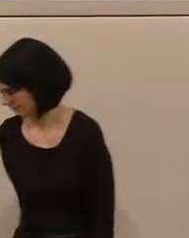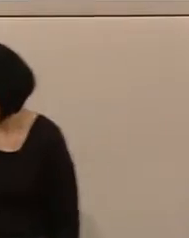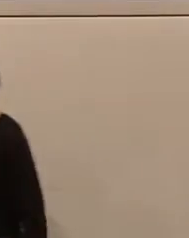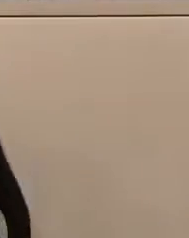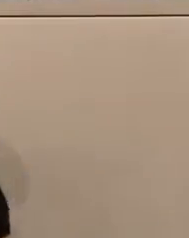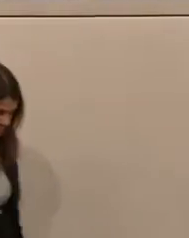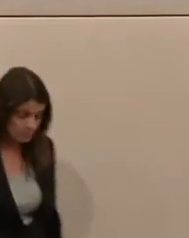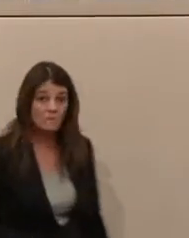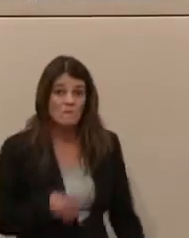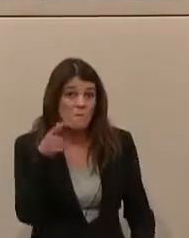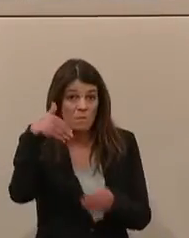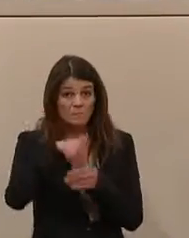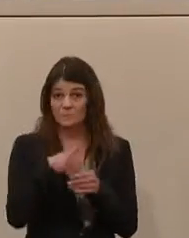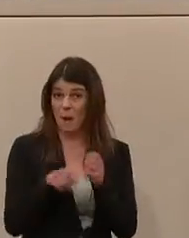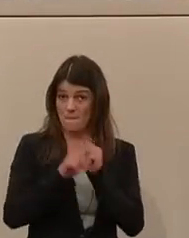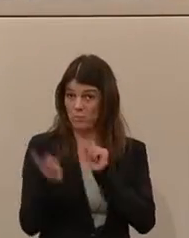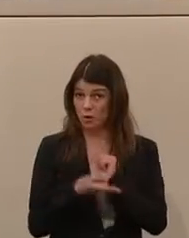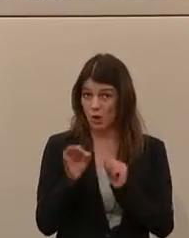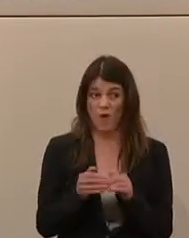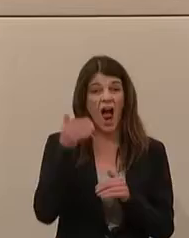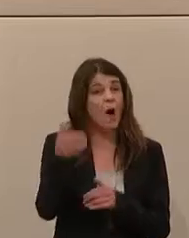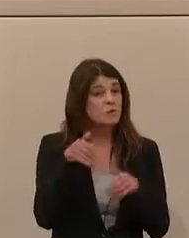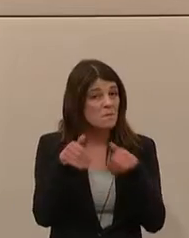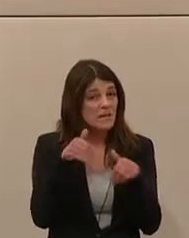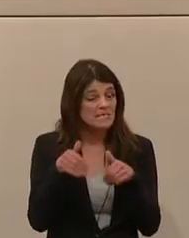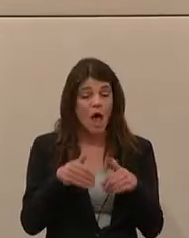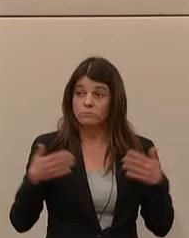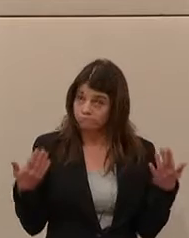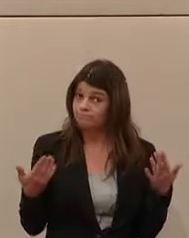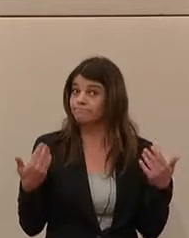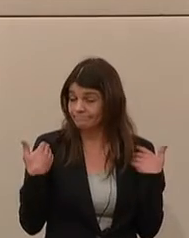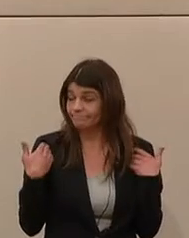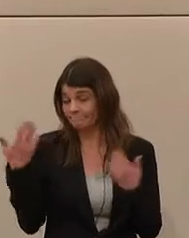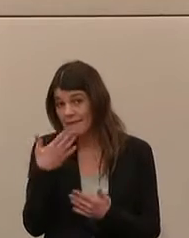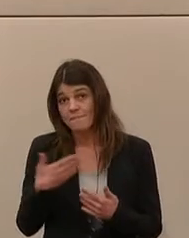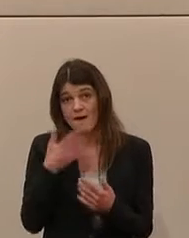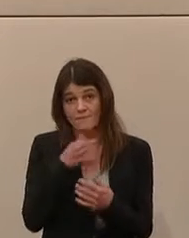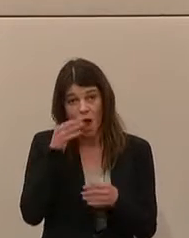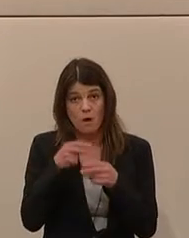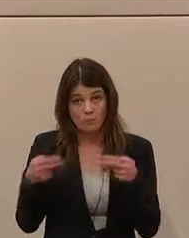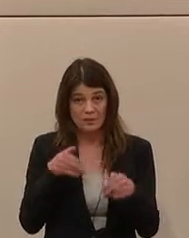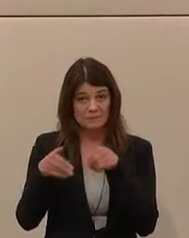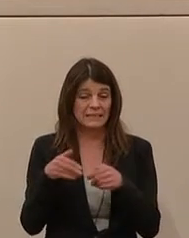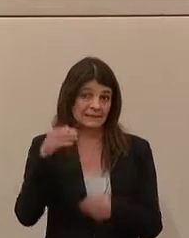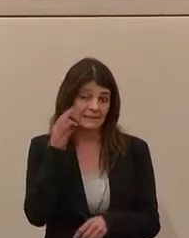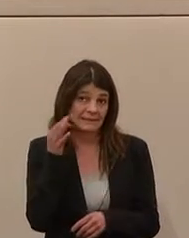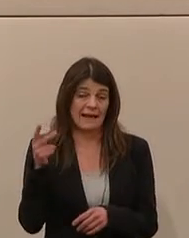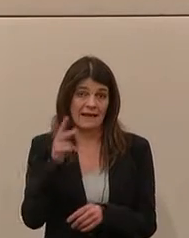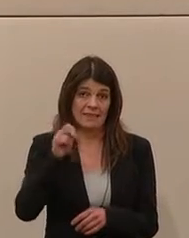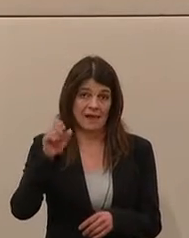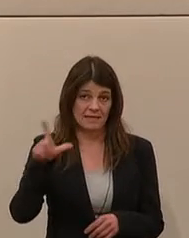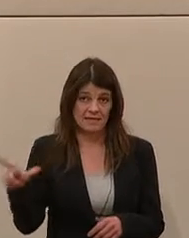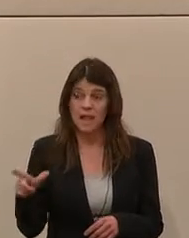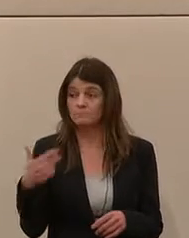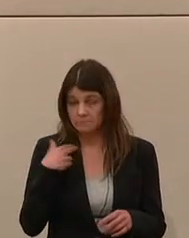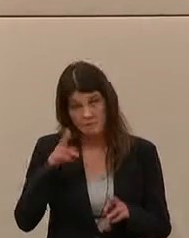Und was jetzt das Budget des Außenministeriums im Speziellen betrifft, so drücke ich Ihnen, liebe Frau Bundesminister Kneißl, wirklich meine